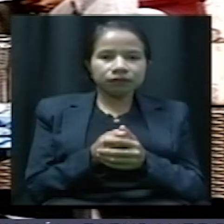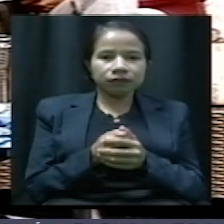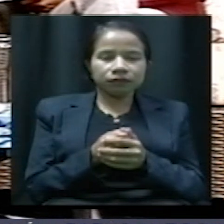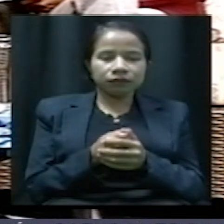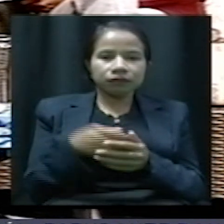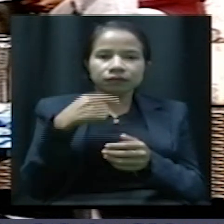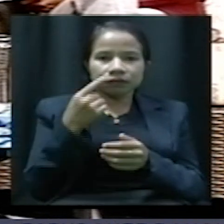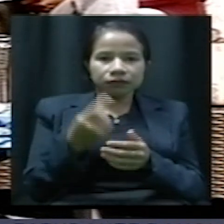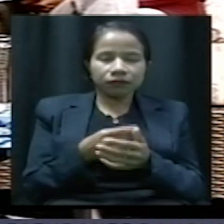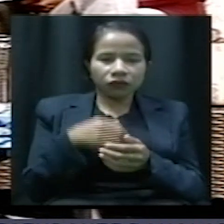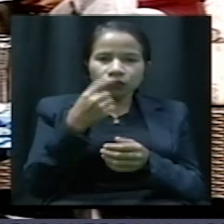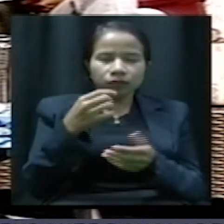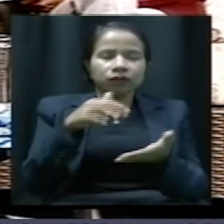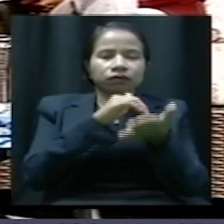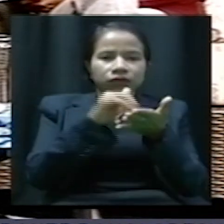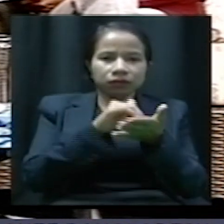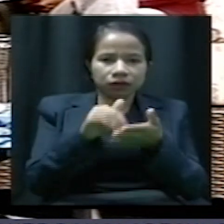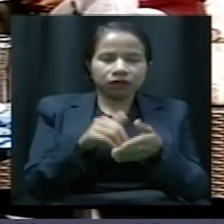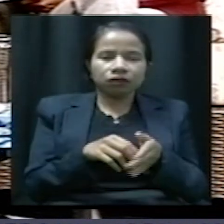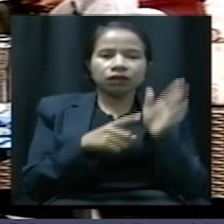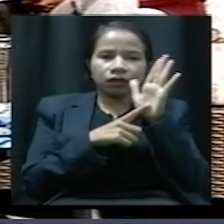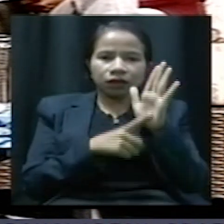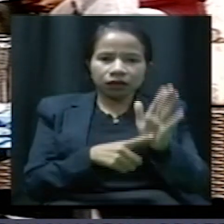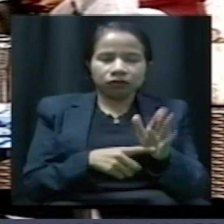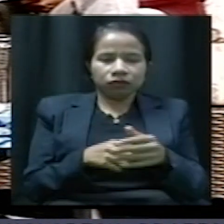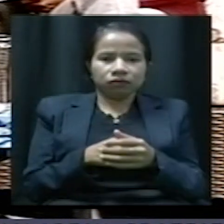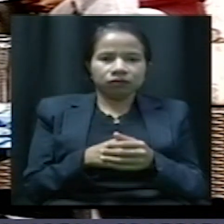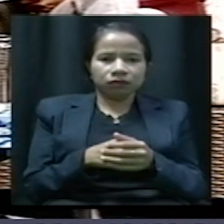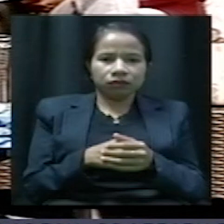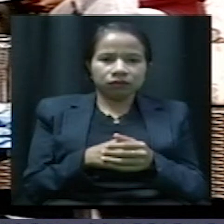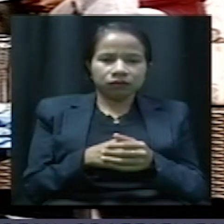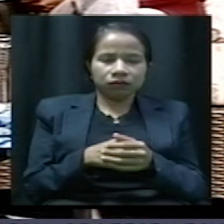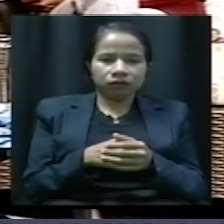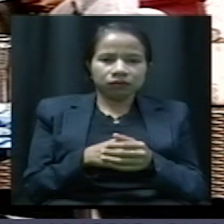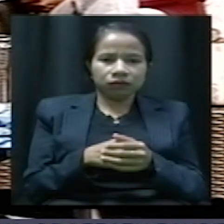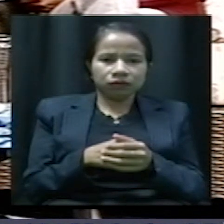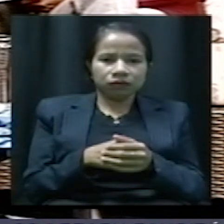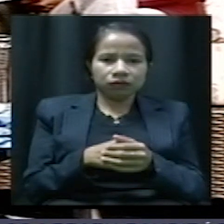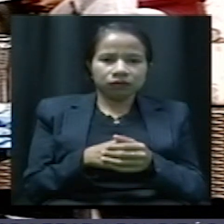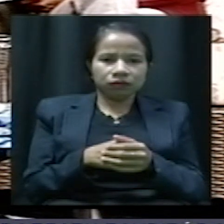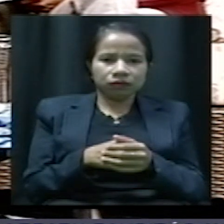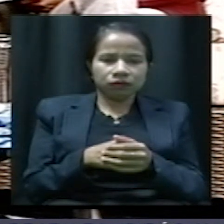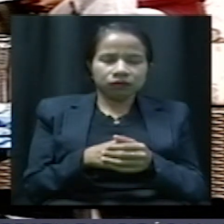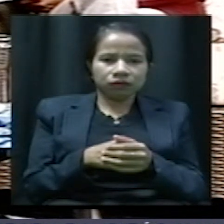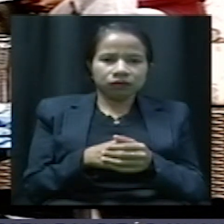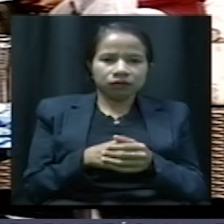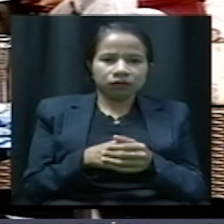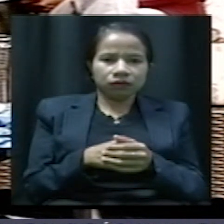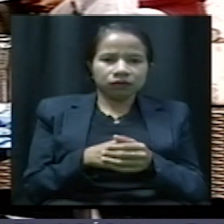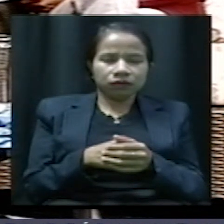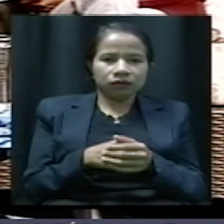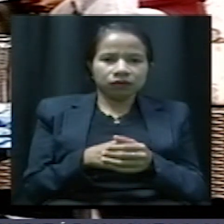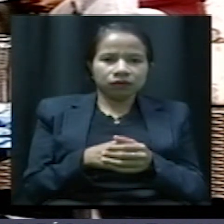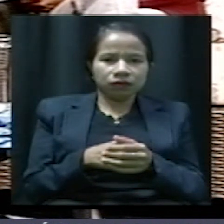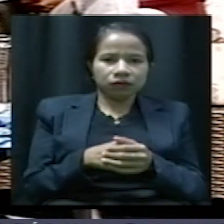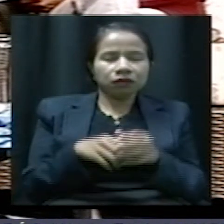ne. Significa semak tuir kursi ida ne nia tengi hatudu ni nia performance nini output ida ne be